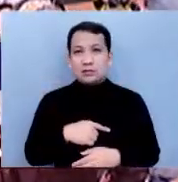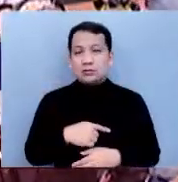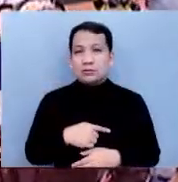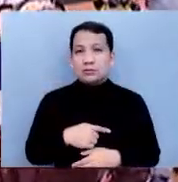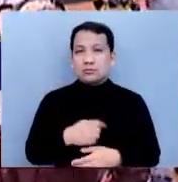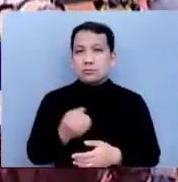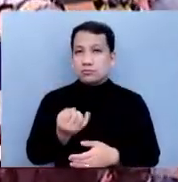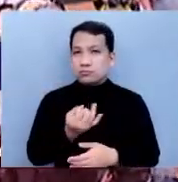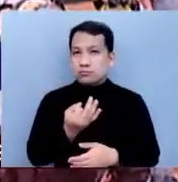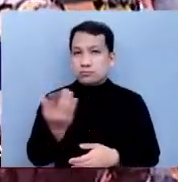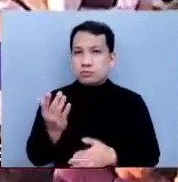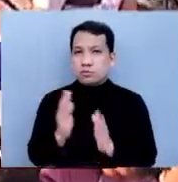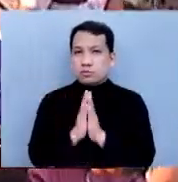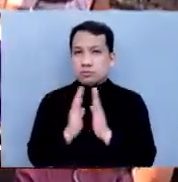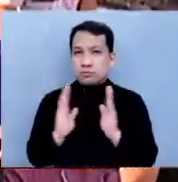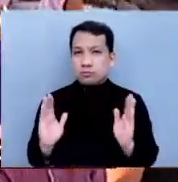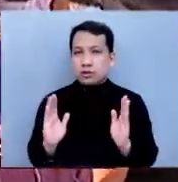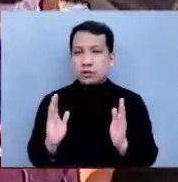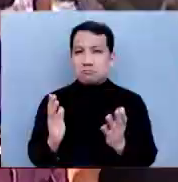mabibilang gaano kalaki ang